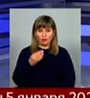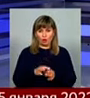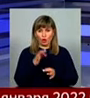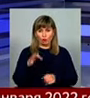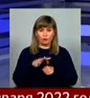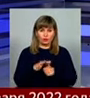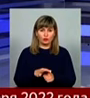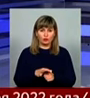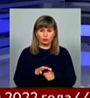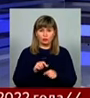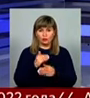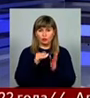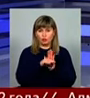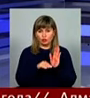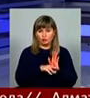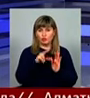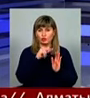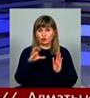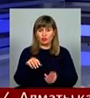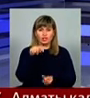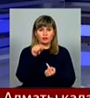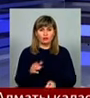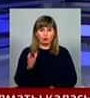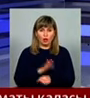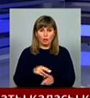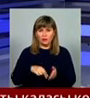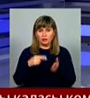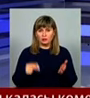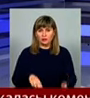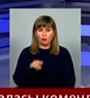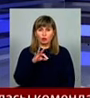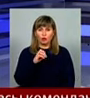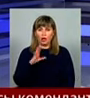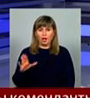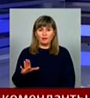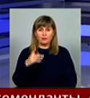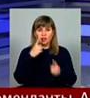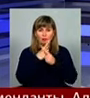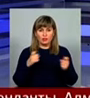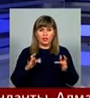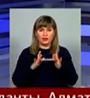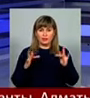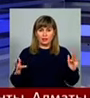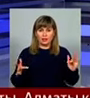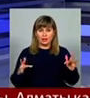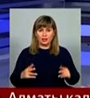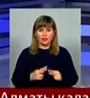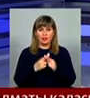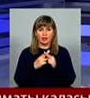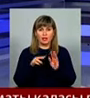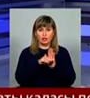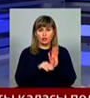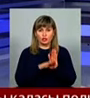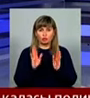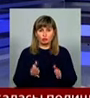введен режим чрезвычайного положения. Соответствующий указ подписал Касым-Жомарт Токаев, сообщается на сайте Акорды. Особый режим будет